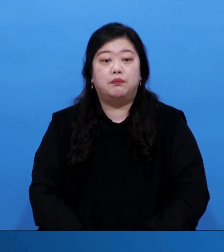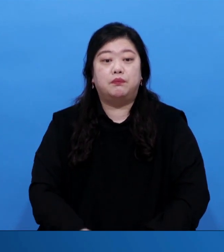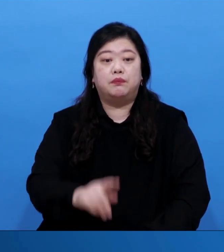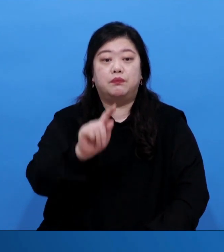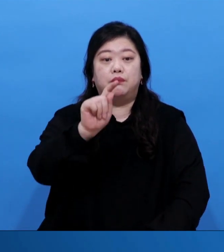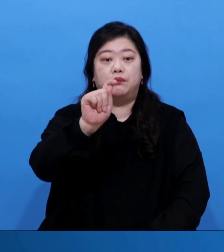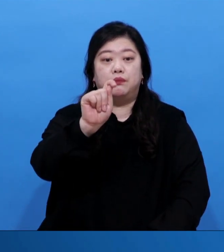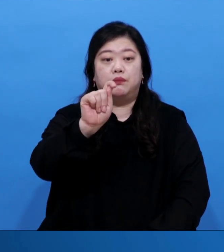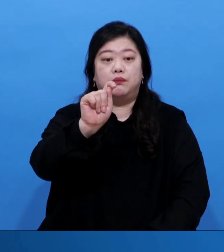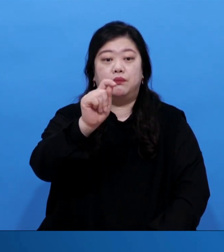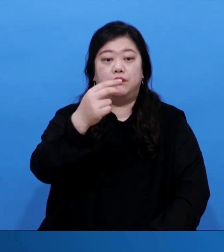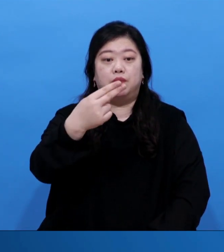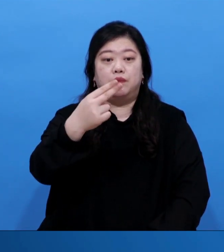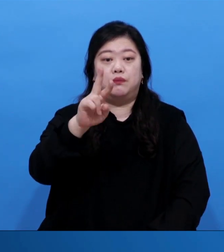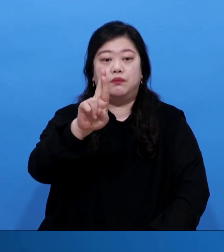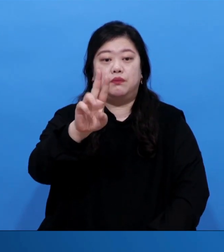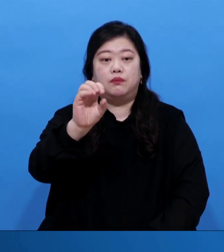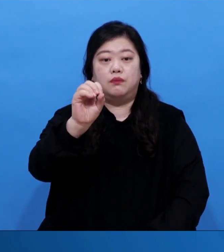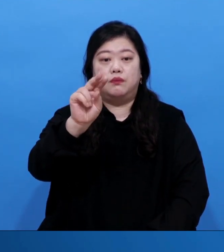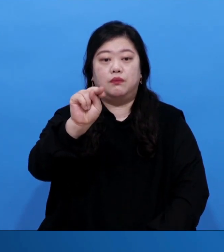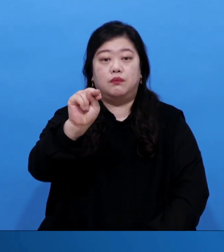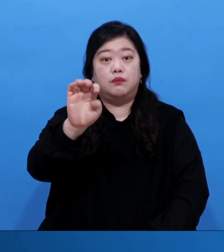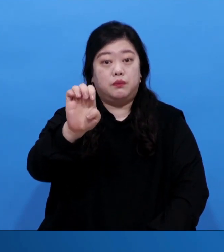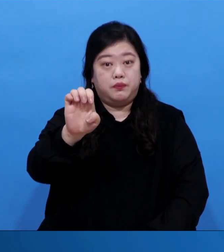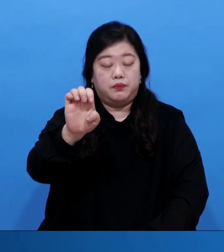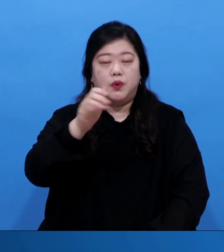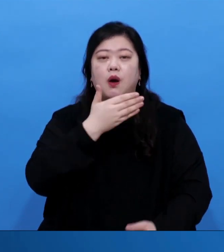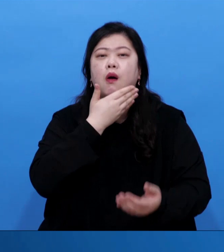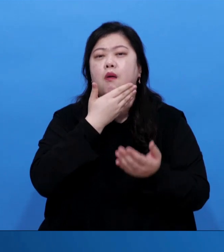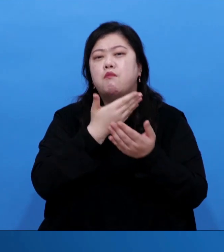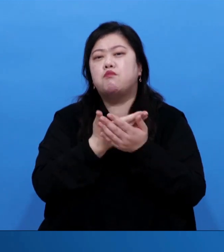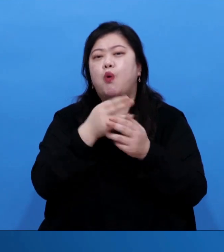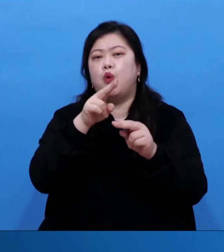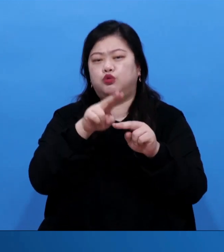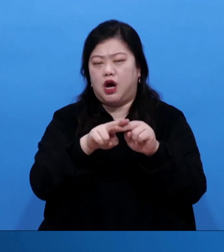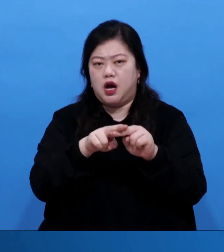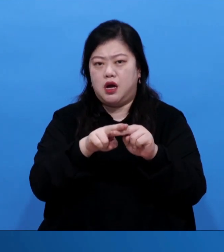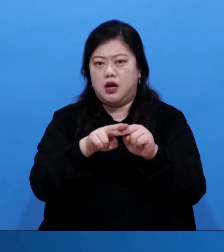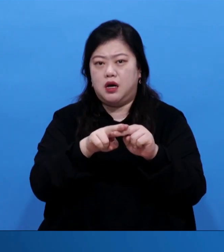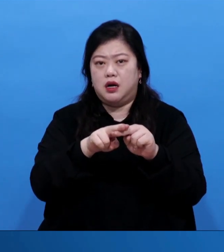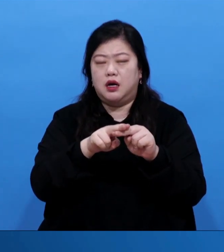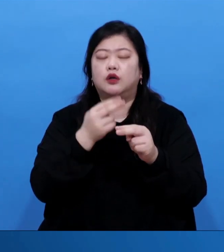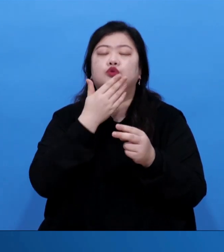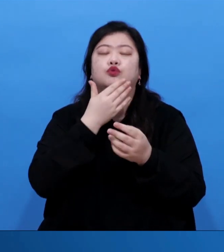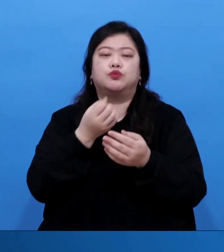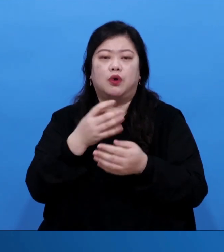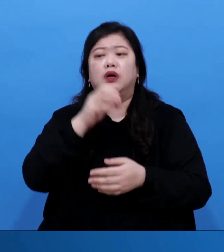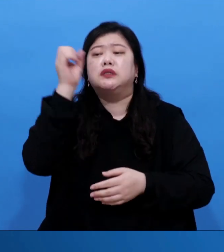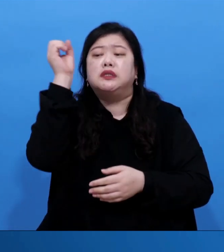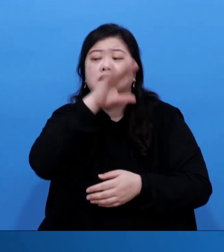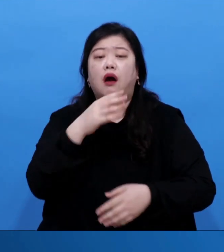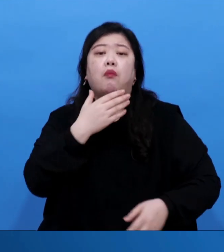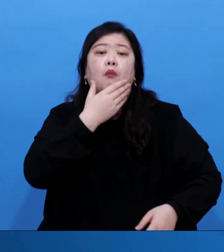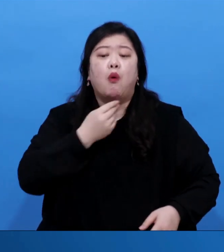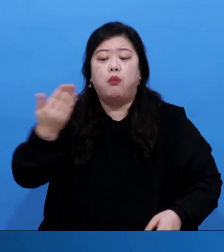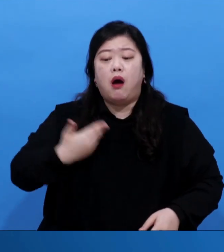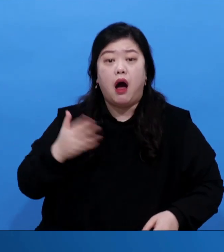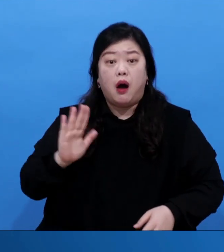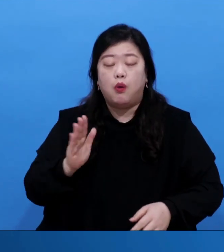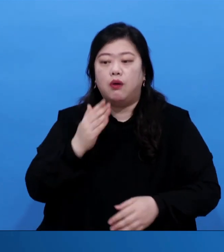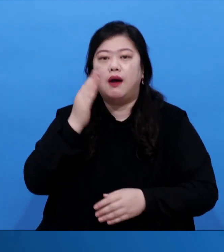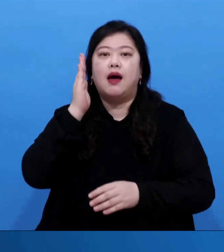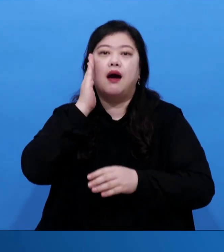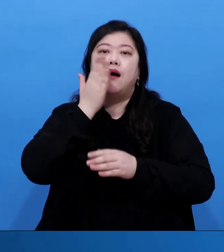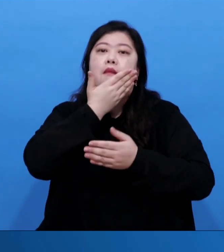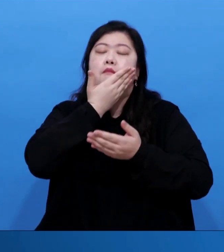이 축복을 누리는. Those who receive salvation enjoy the blessing of the throne. 단순한 하늘의 축복을 누리는 게 아니고 보좌의 축복을 누리는. It's not merely